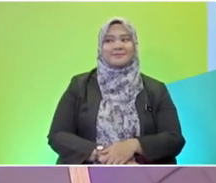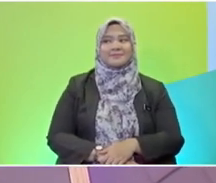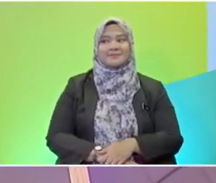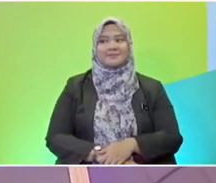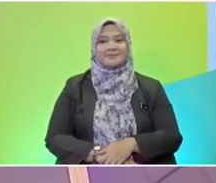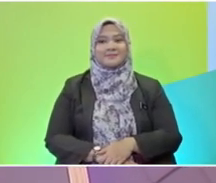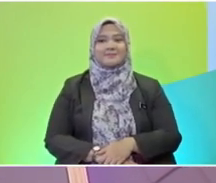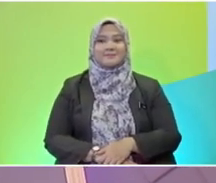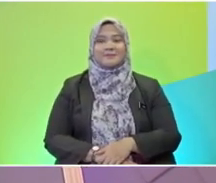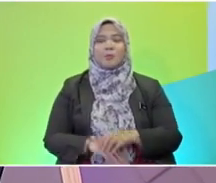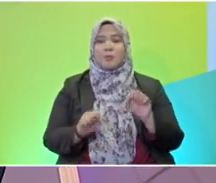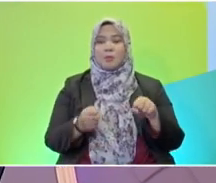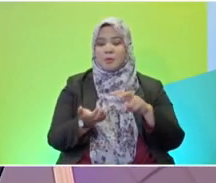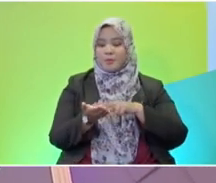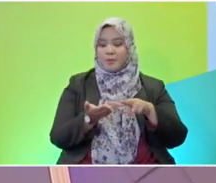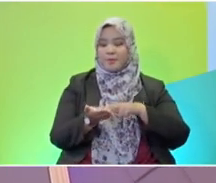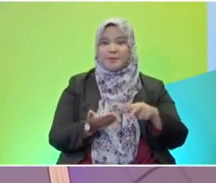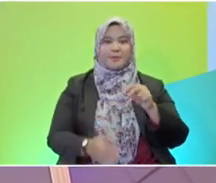semakin dekat